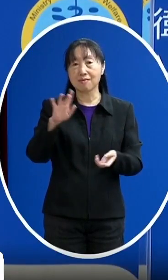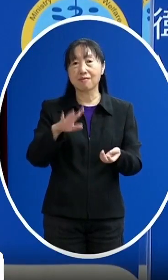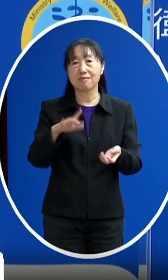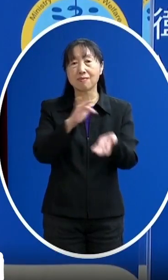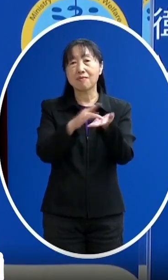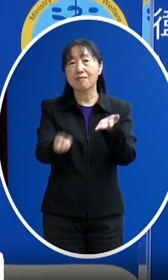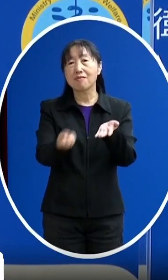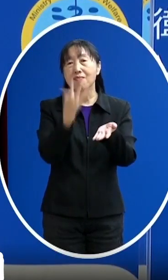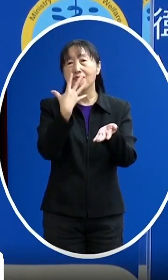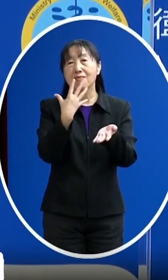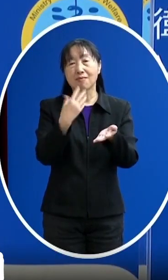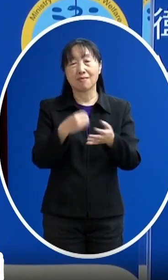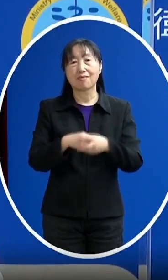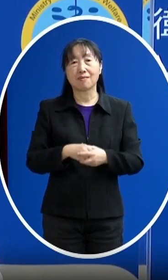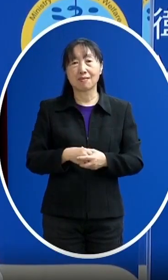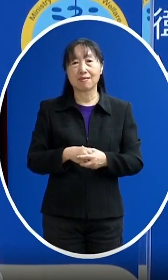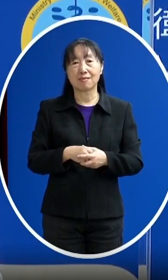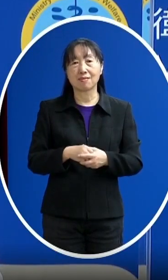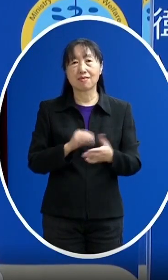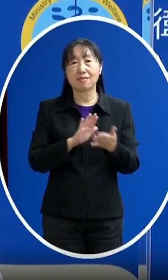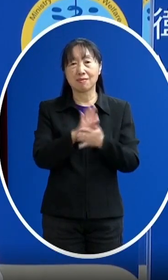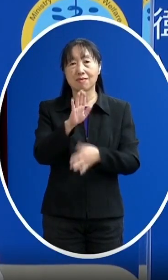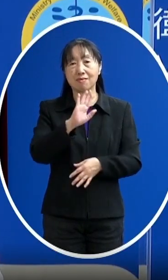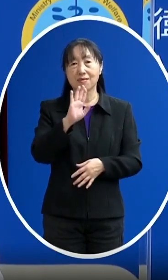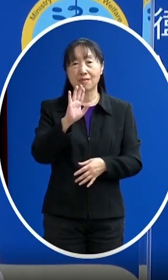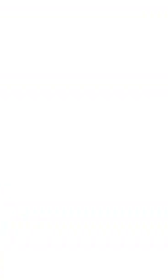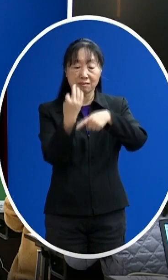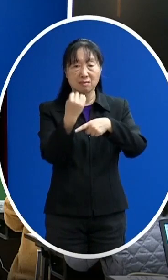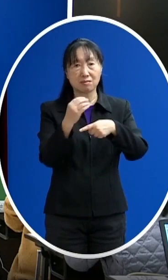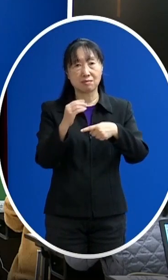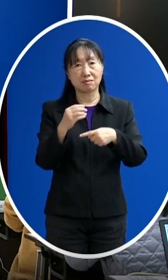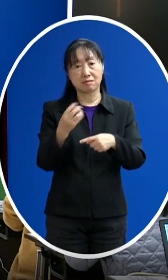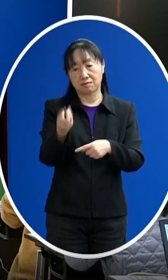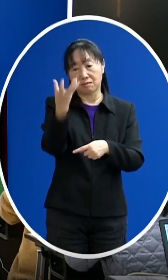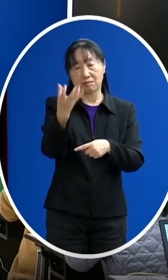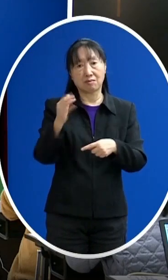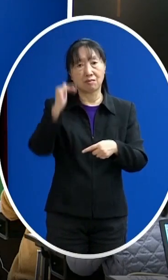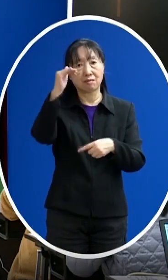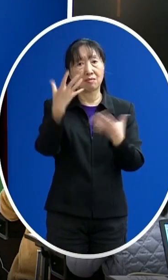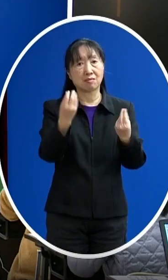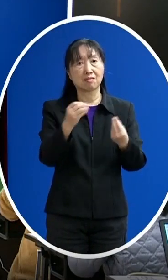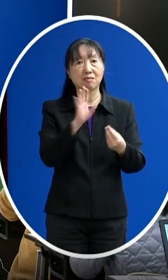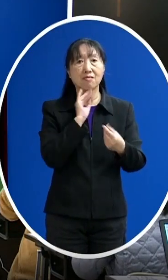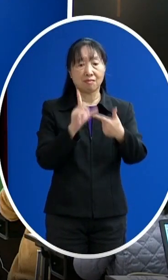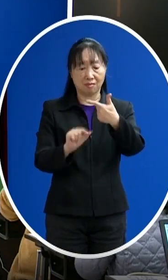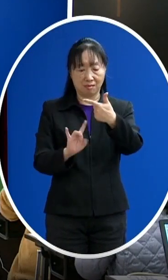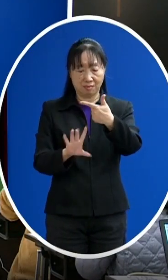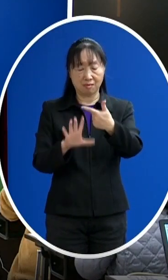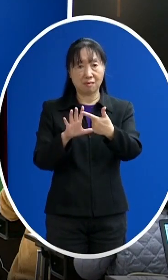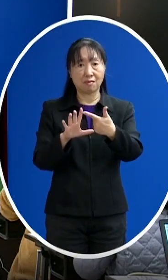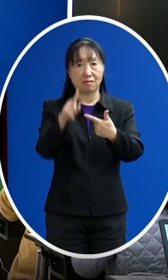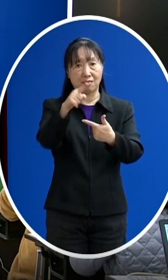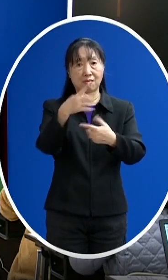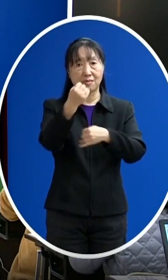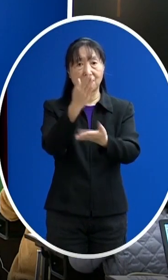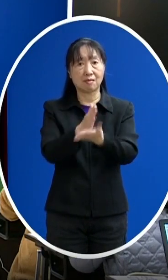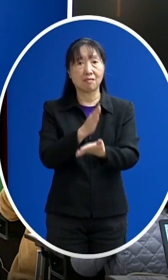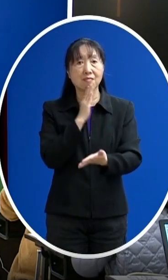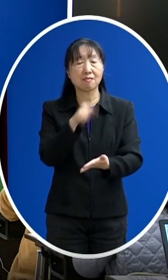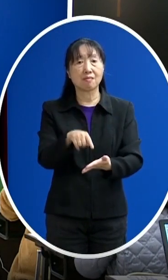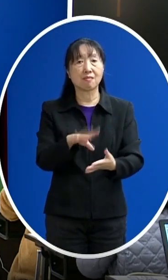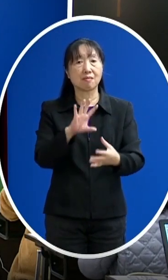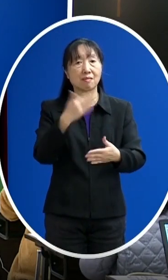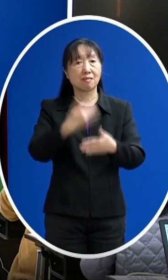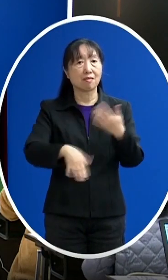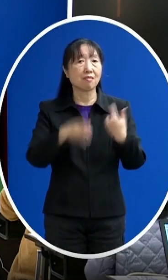把它退下来，那后来渐渐就比较好了。 这批疫苗到6月15号就要到期了，那剩下不